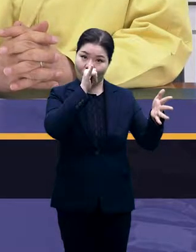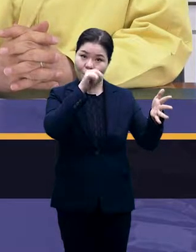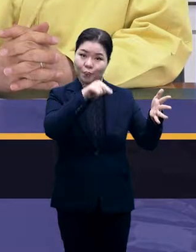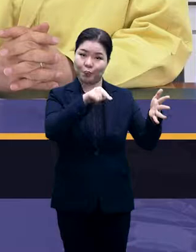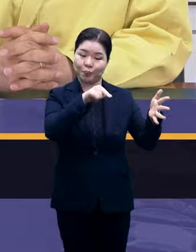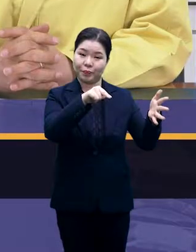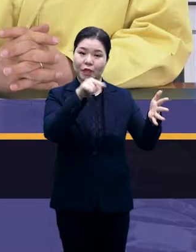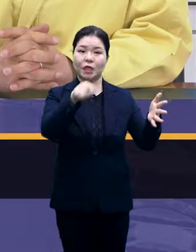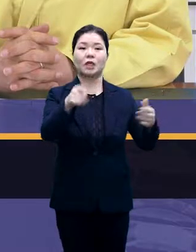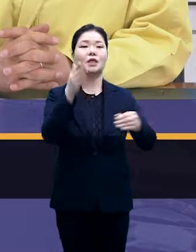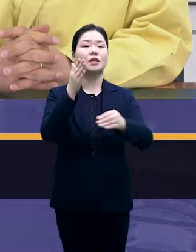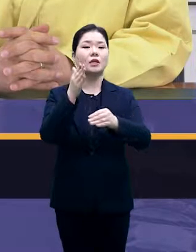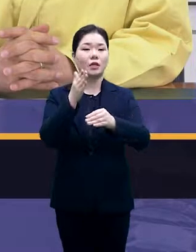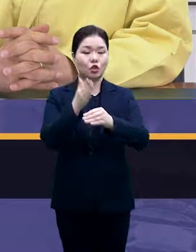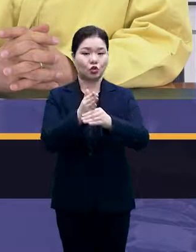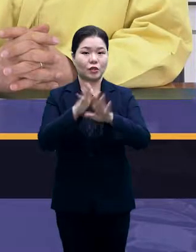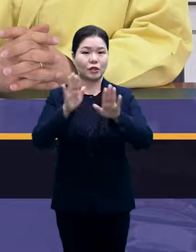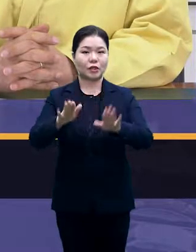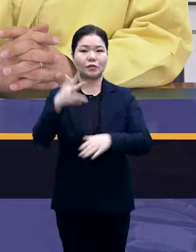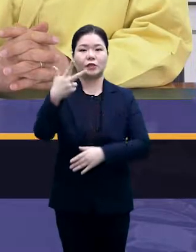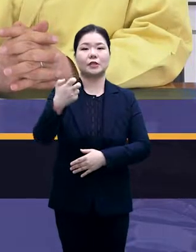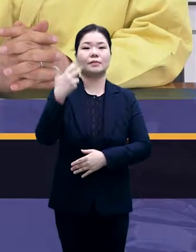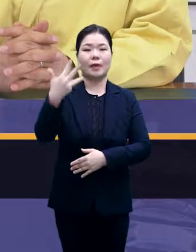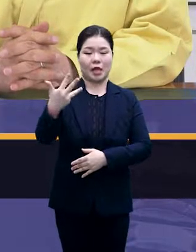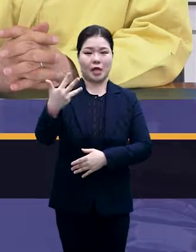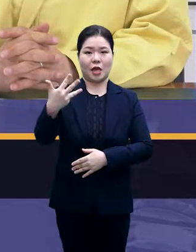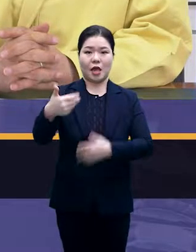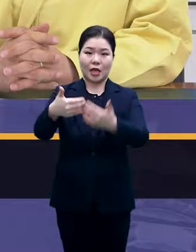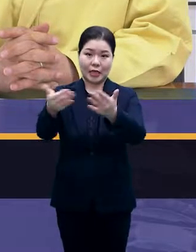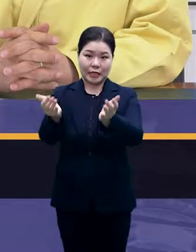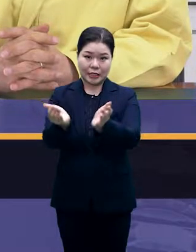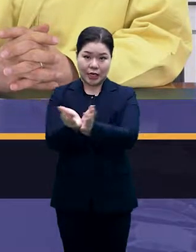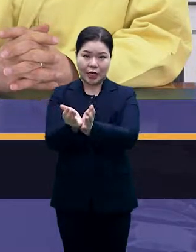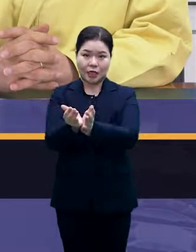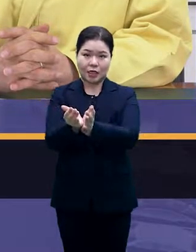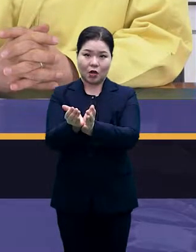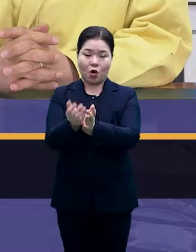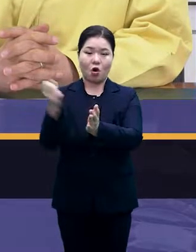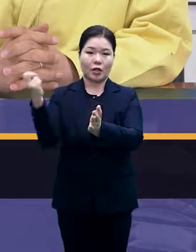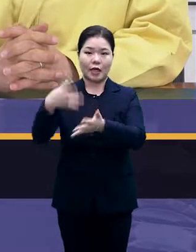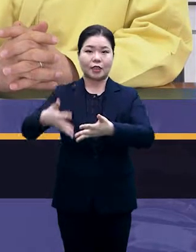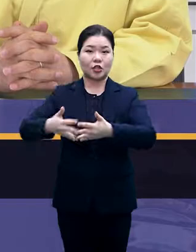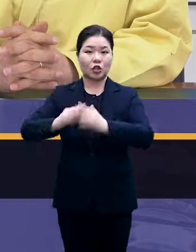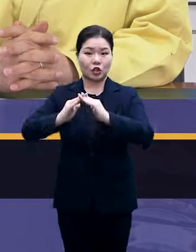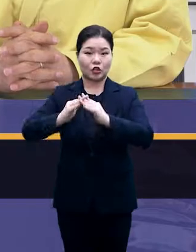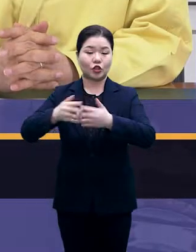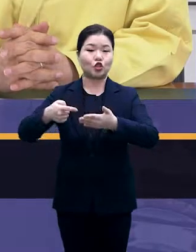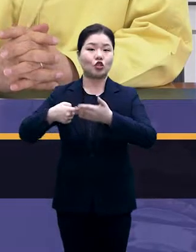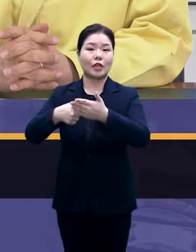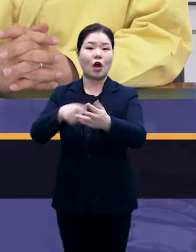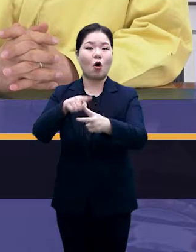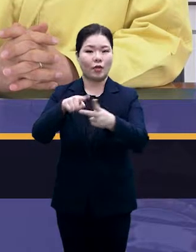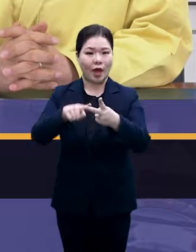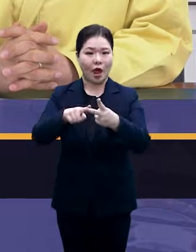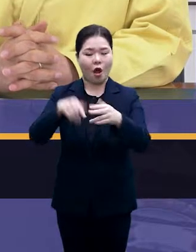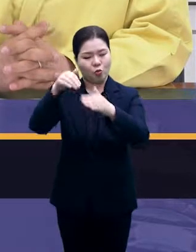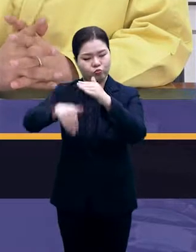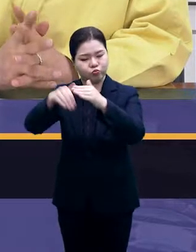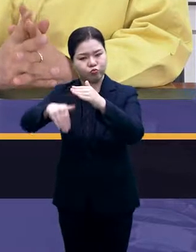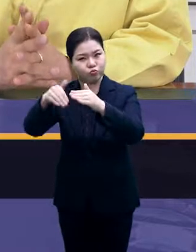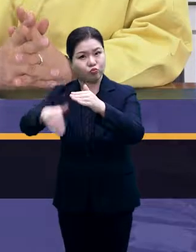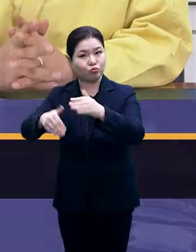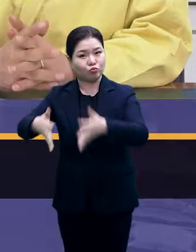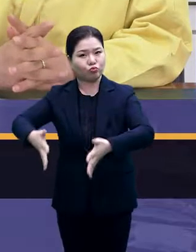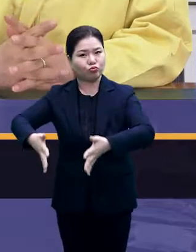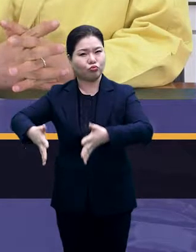공동주택 단지가 있는데 이 중 현재 78개 단지에서 재건축을 추진하거나